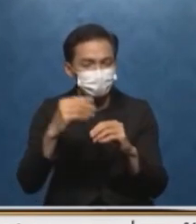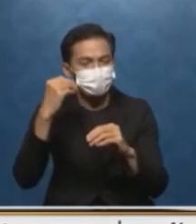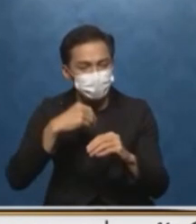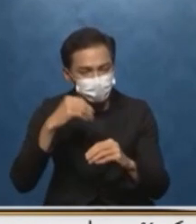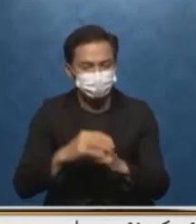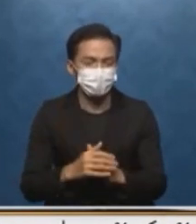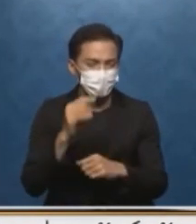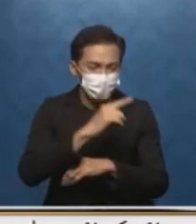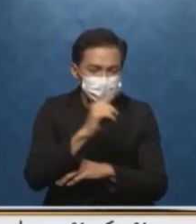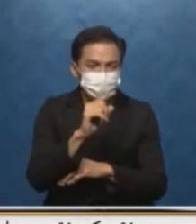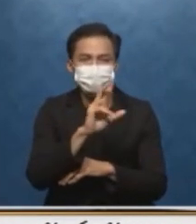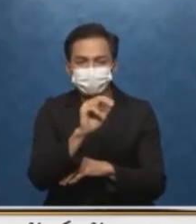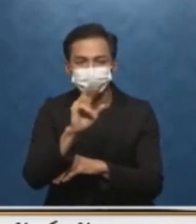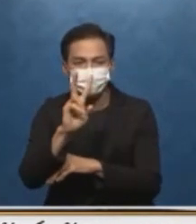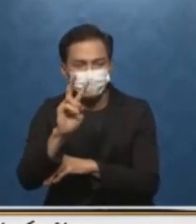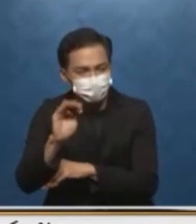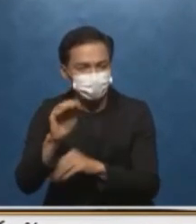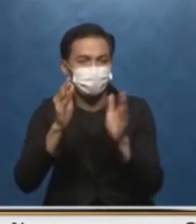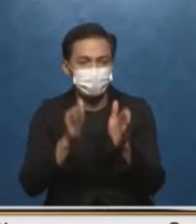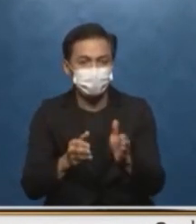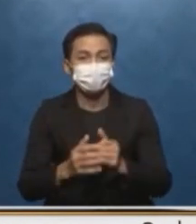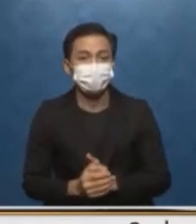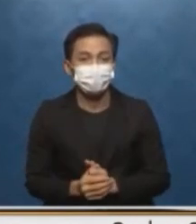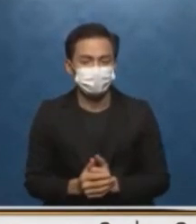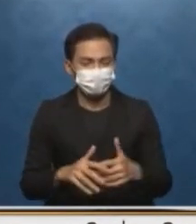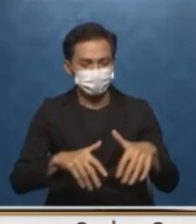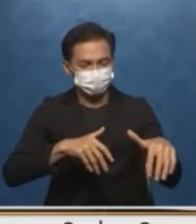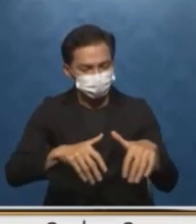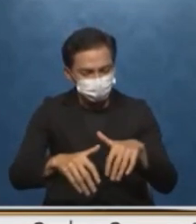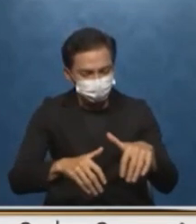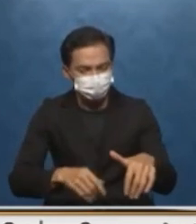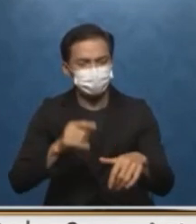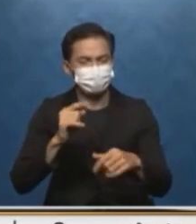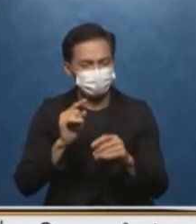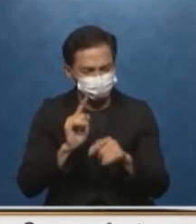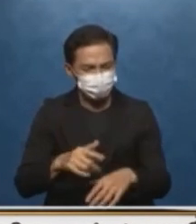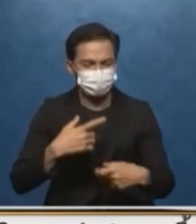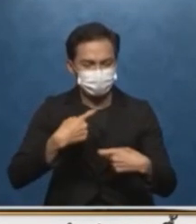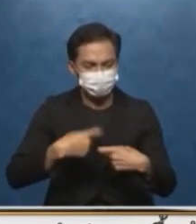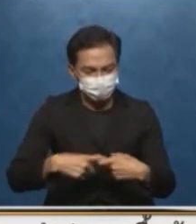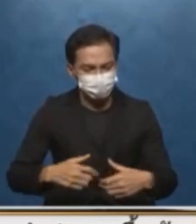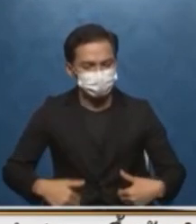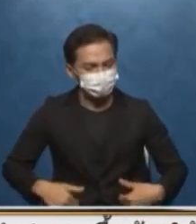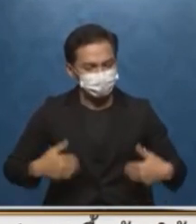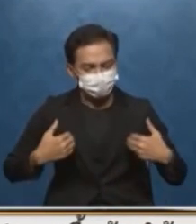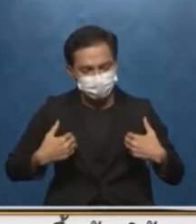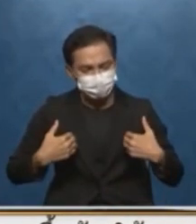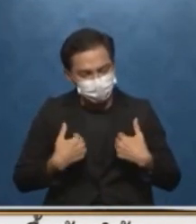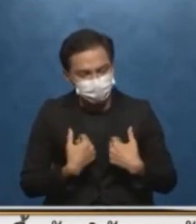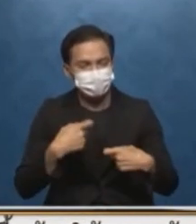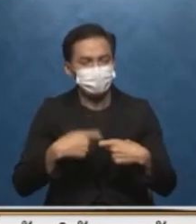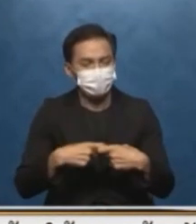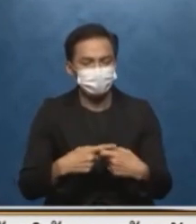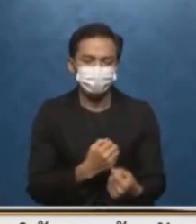นสรุปคือที่ประชาชนคนไทยต้องลำบากตรากตรำทนรอ